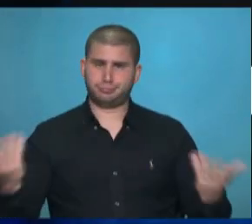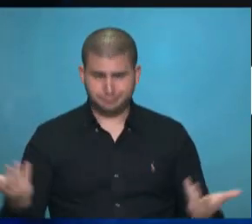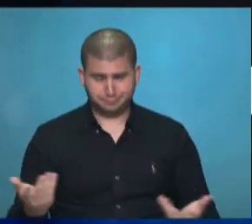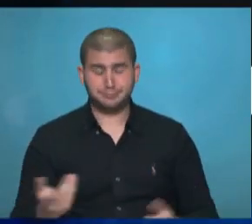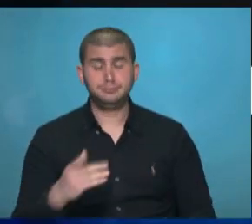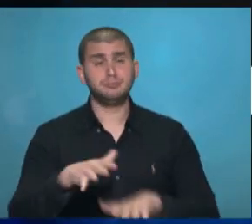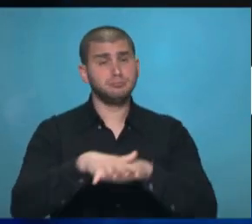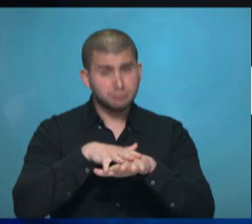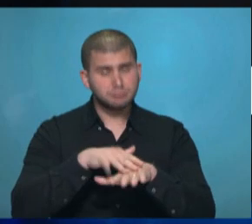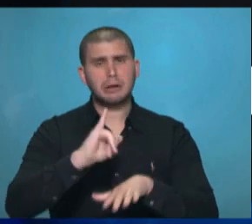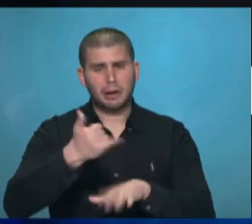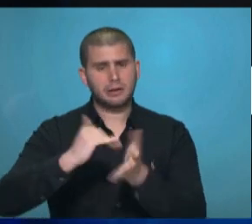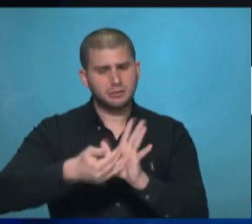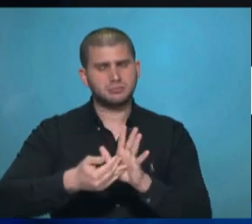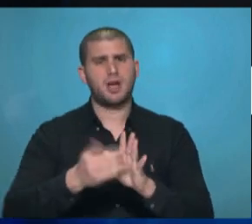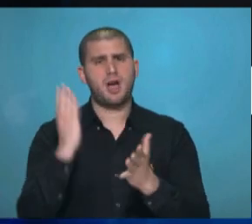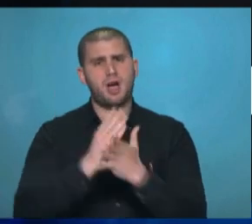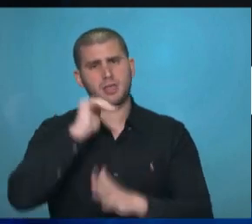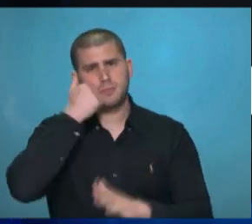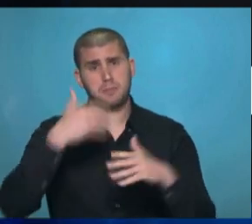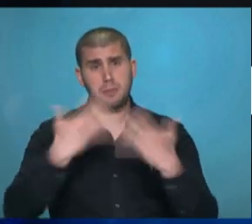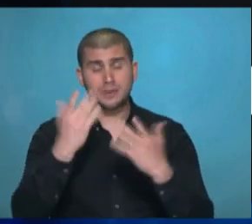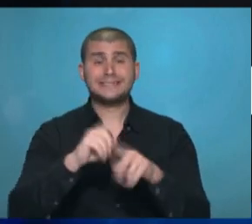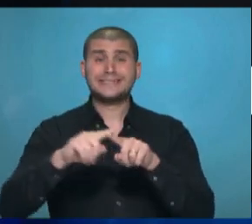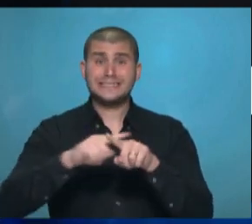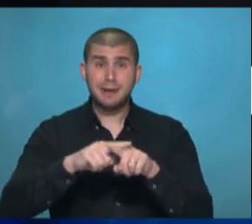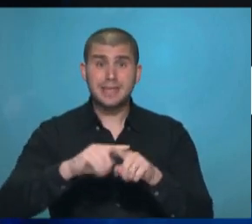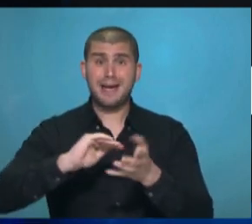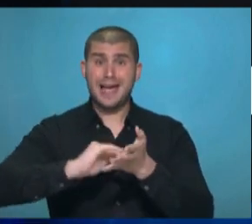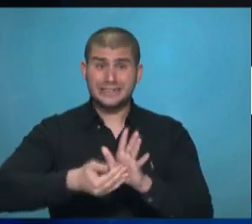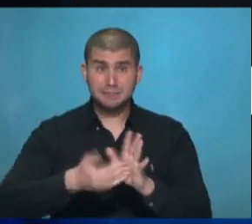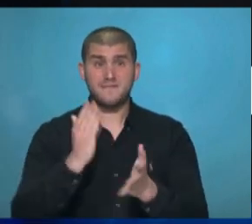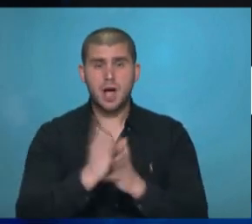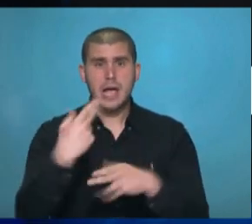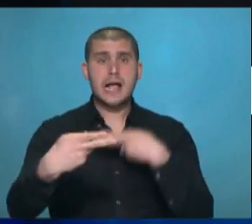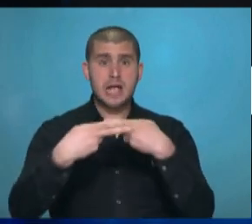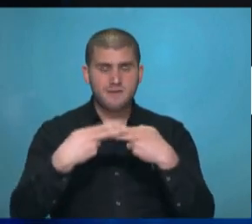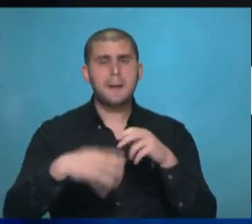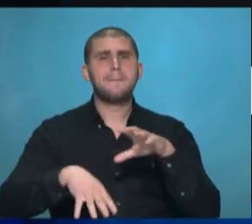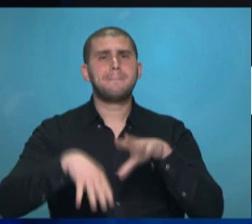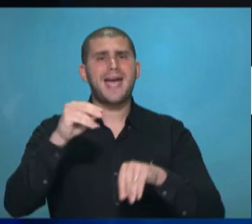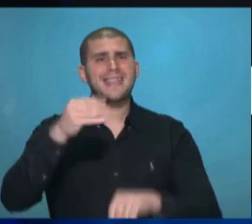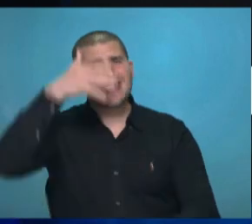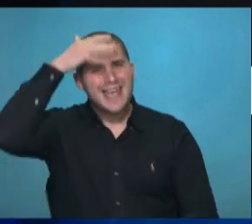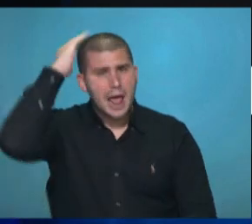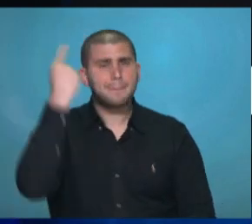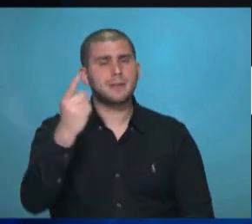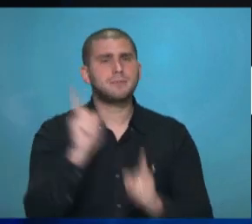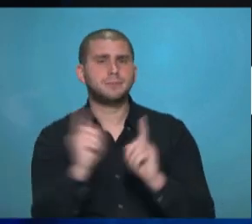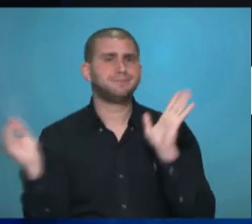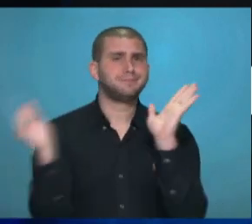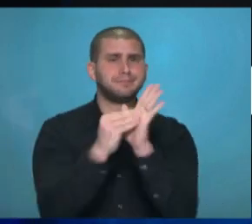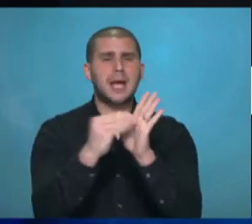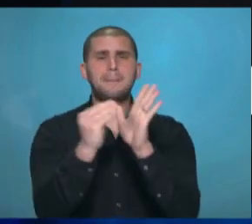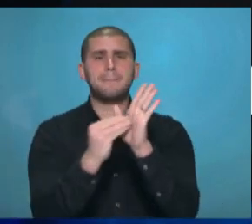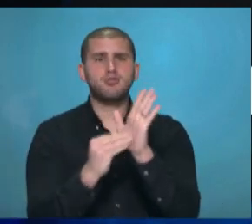היא שההסכם ייסגר עד הבוקר. סימנים מוקדמים לכך שההסכם הזה נחתם או היה קרוב לזה, זה הבחירה של יאיר לפיד לשבץ ברשימה שלו